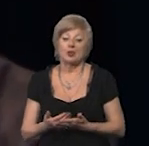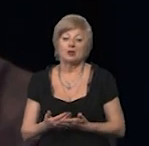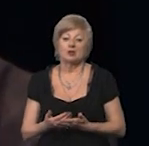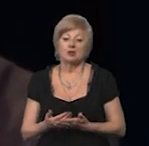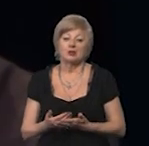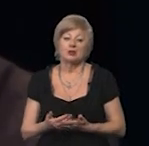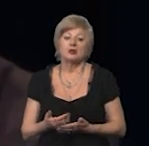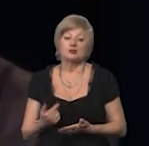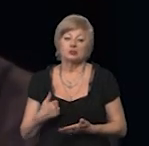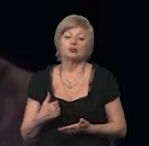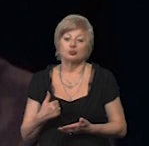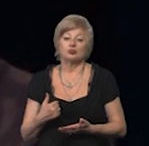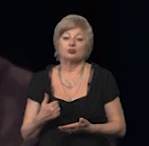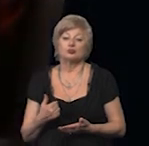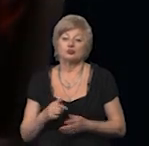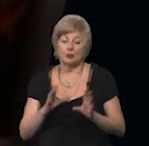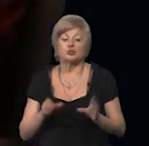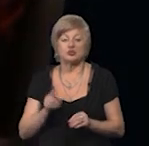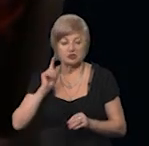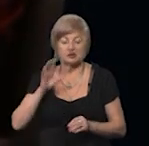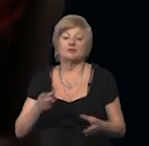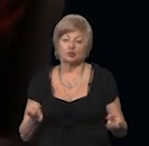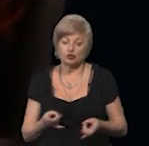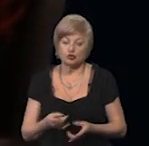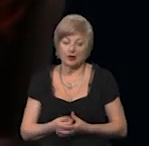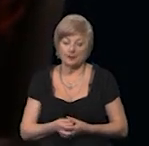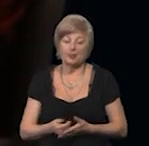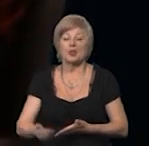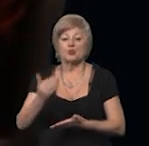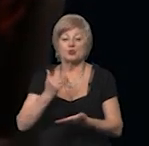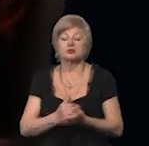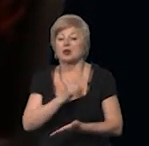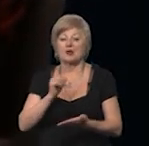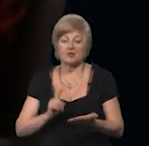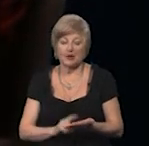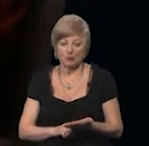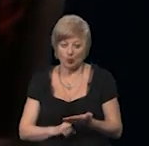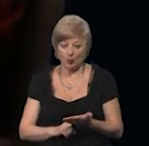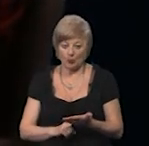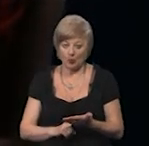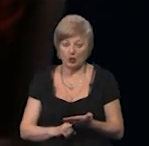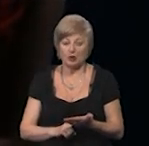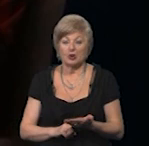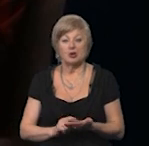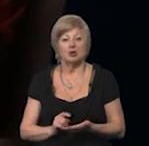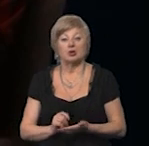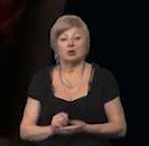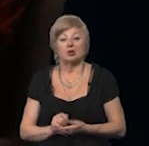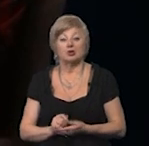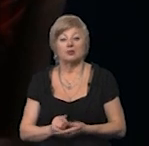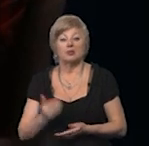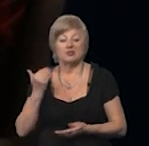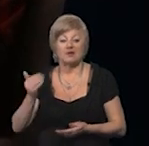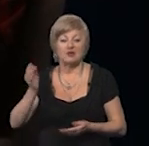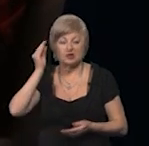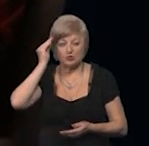це важливий елемент, а як без нього? Ну і останнє питання, навздогін проминувшим виборам. На вашу